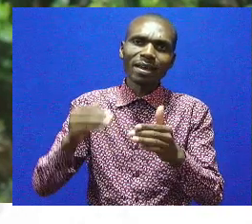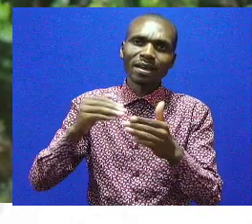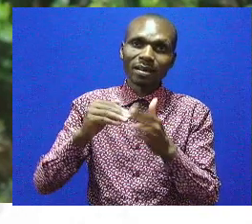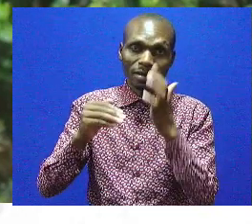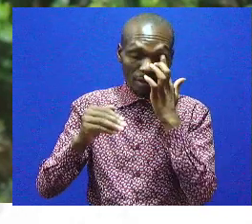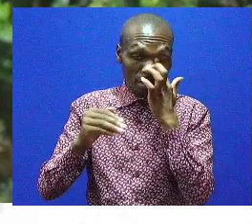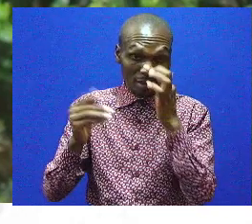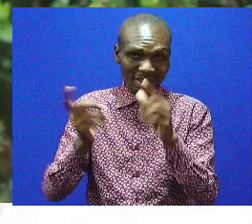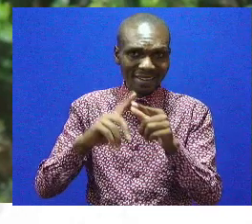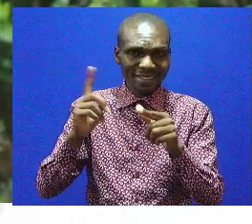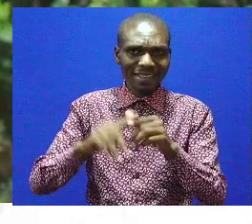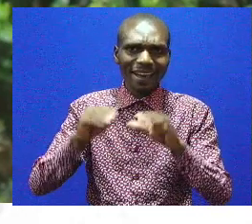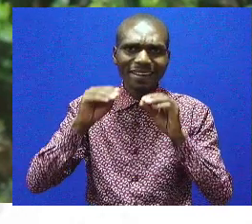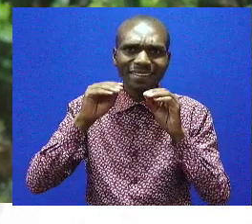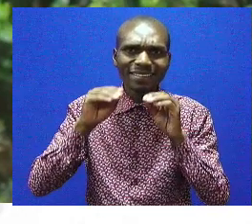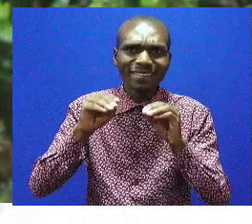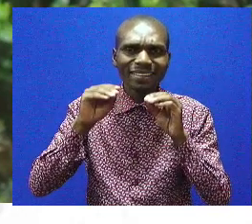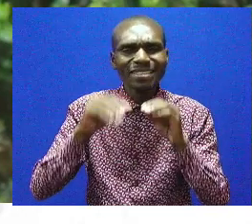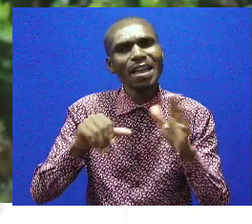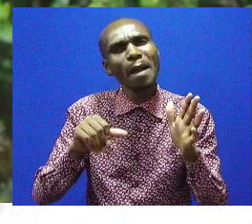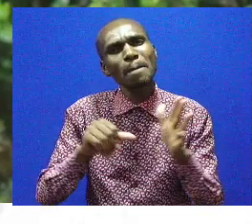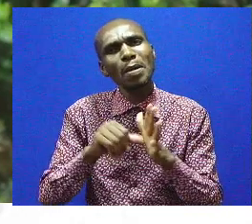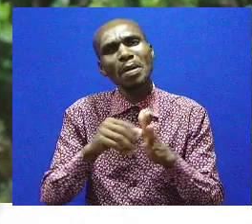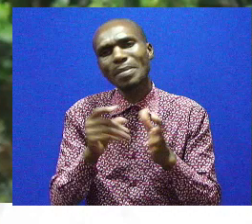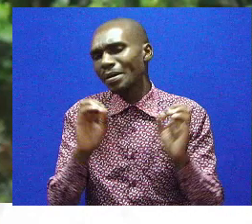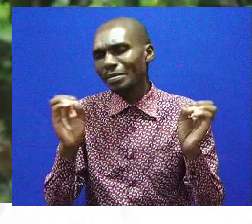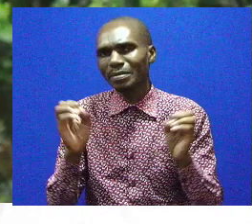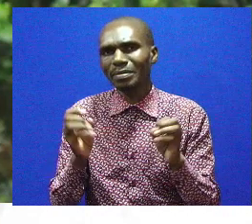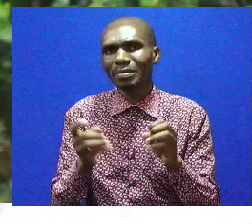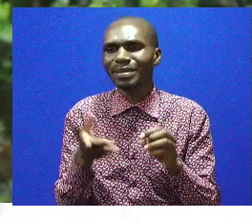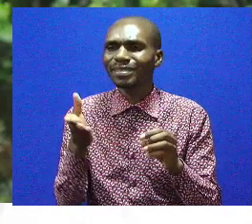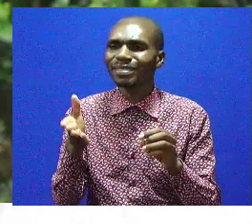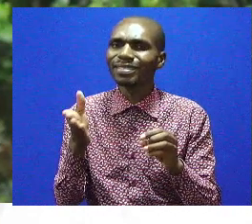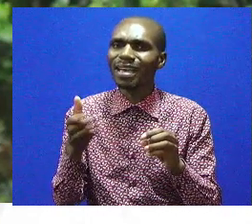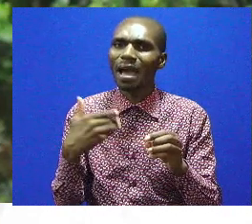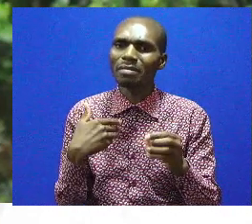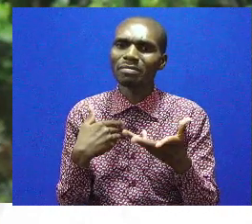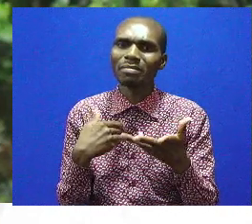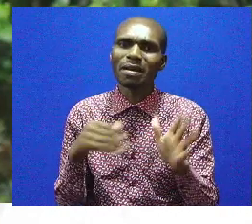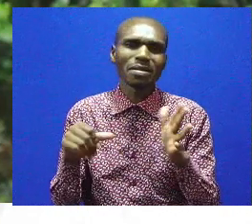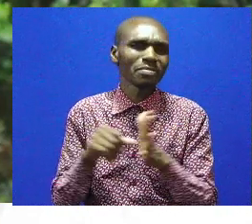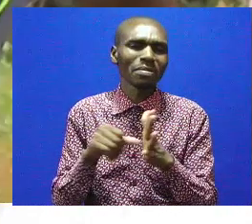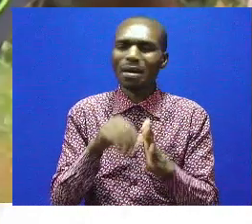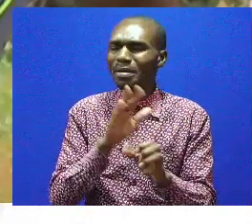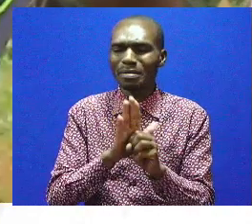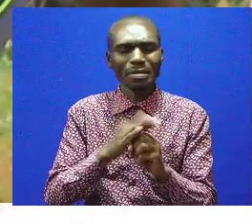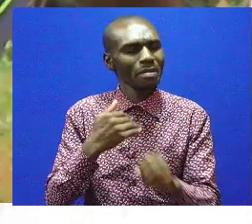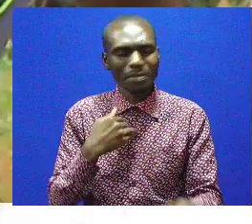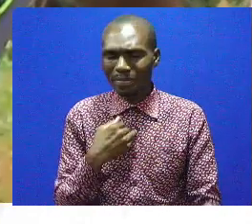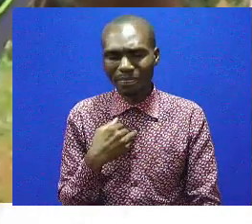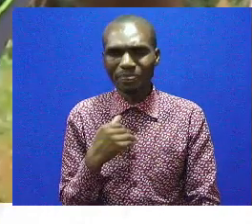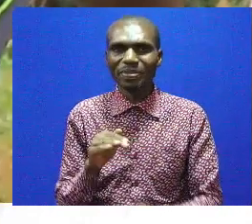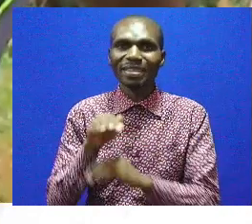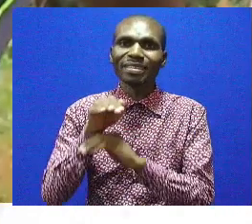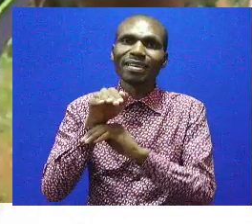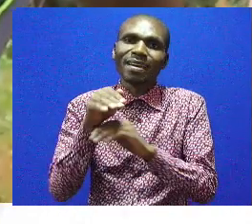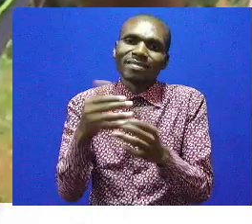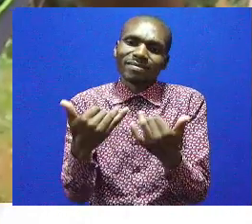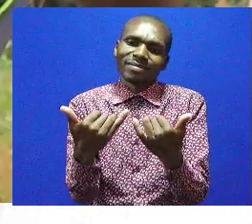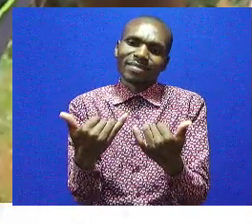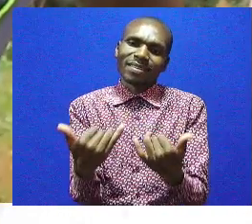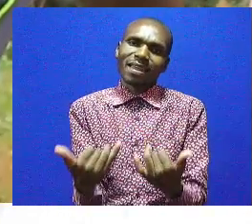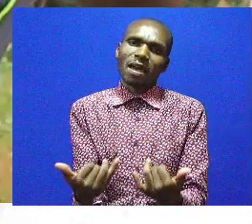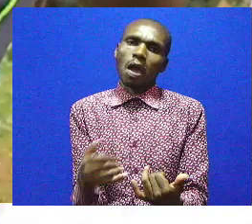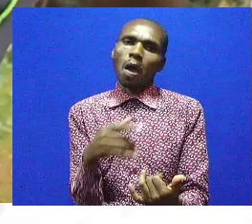bongo banyore ku basomelio bokomo ono nuyo buna sa time buna bitwali ro bokomo banene uko boli abona na sa bwato ku